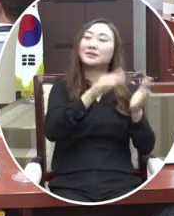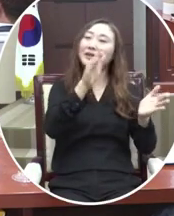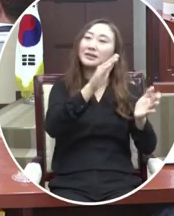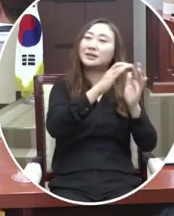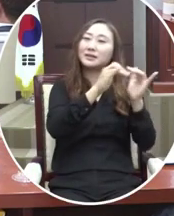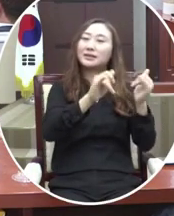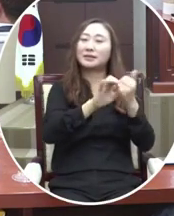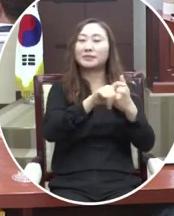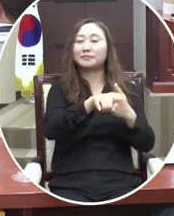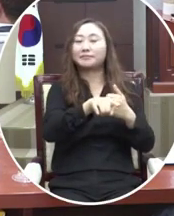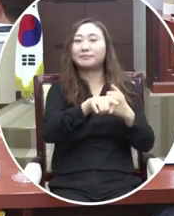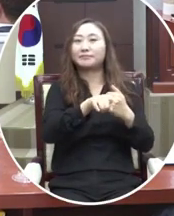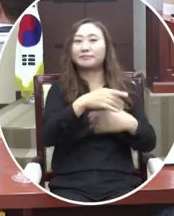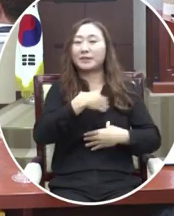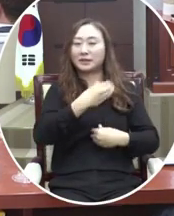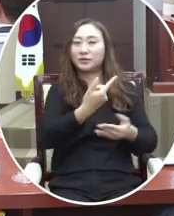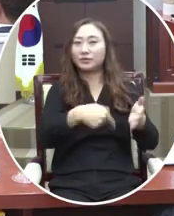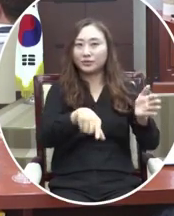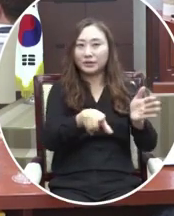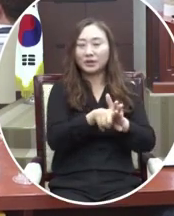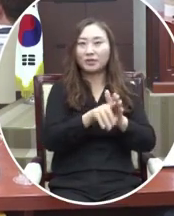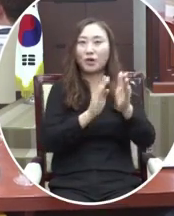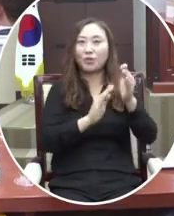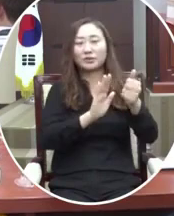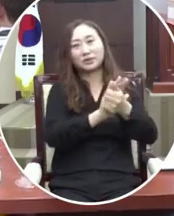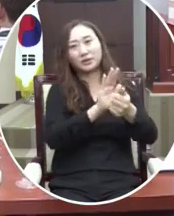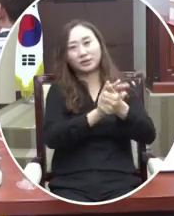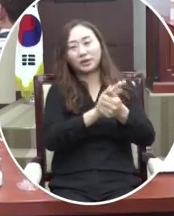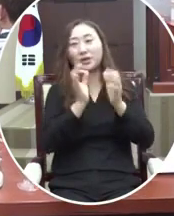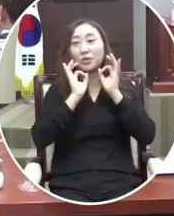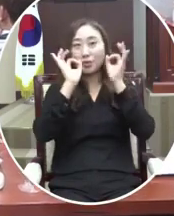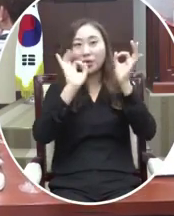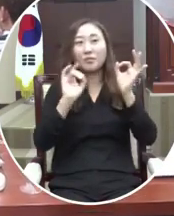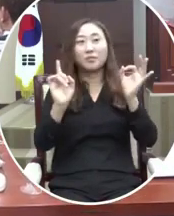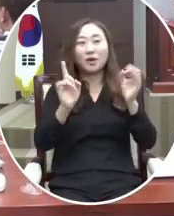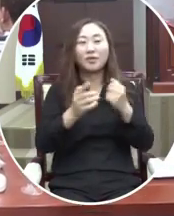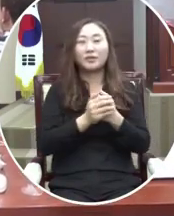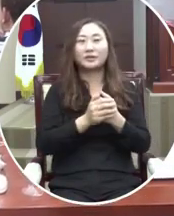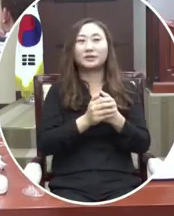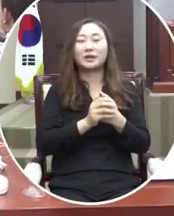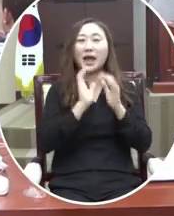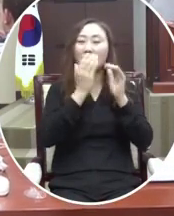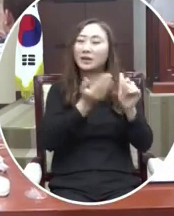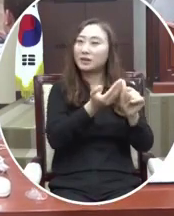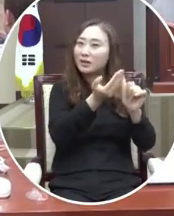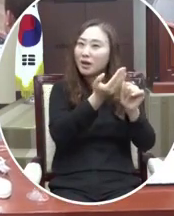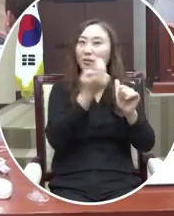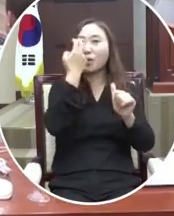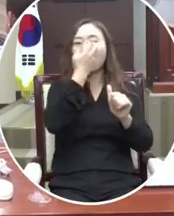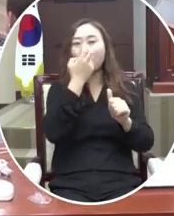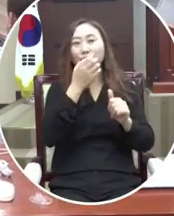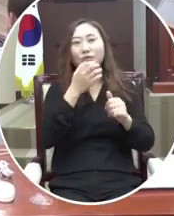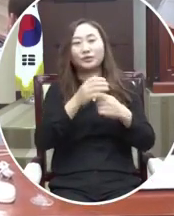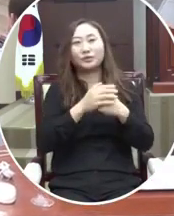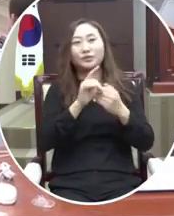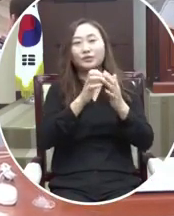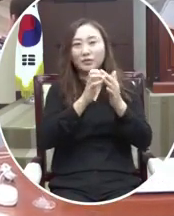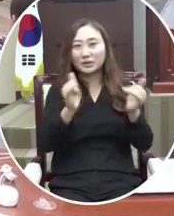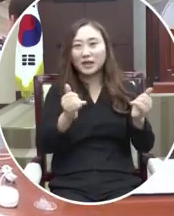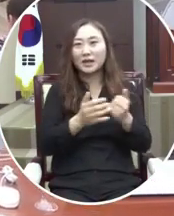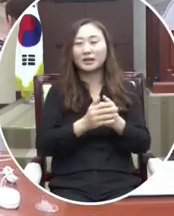않도록 사회 안전망을 구축하고 공적 지원체계를 강화해온 노력은 청소년육성 및 보호 유공자 포